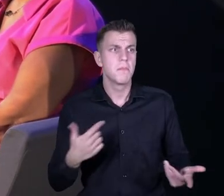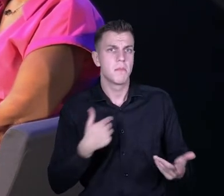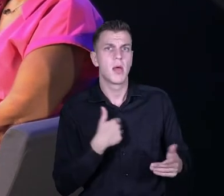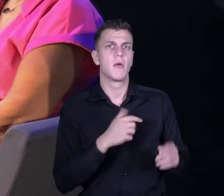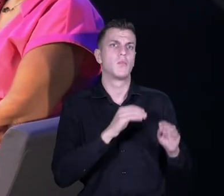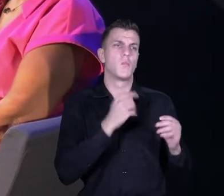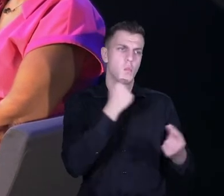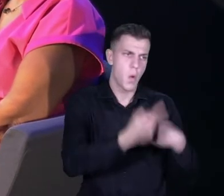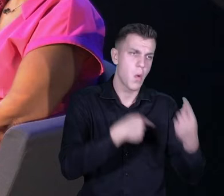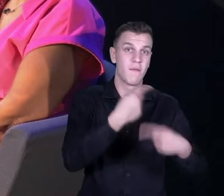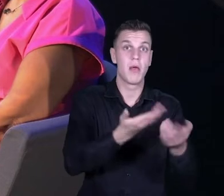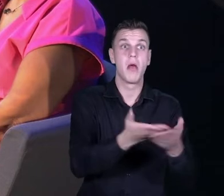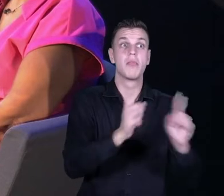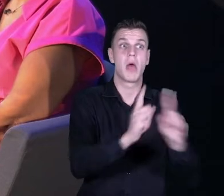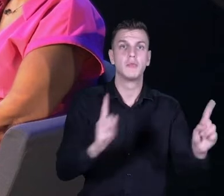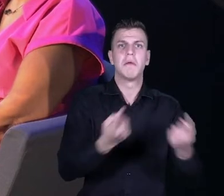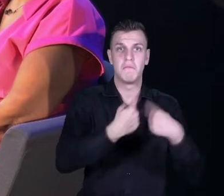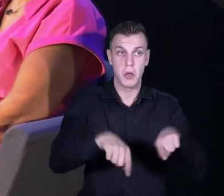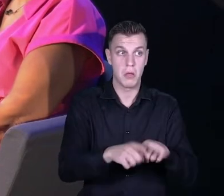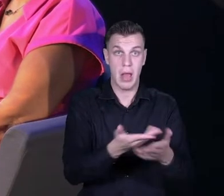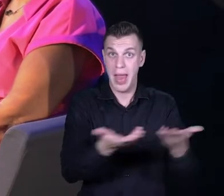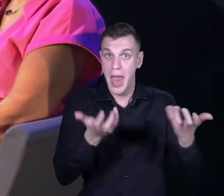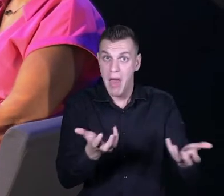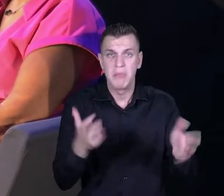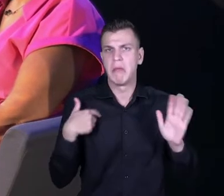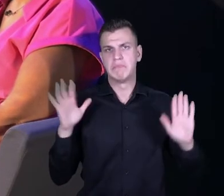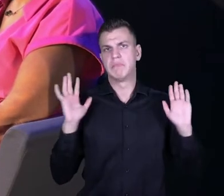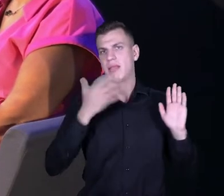realizowali. Nie wiem, czy chętnie, ale chyba po prostu